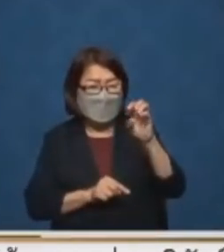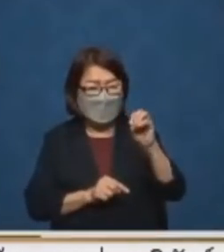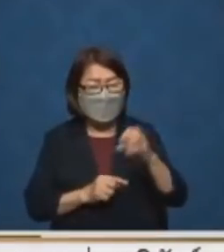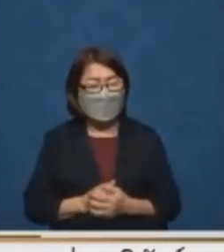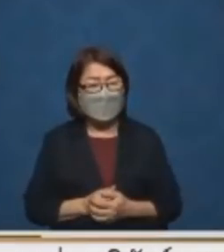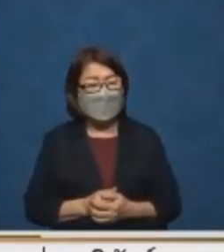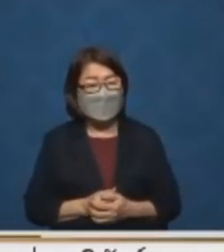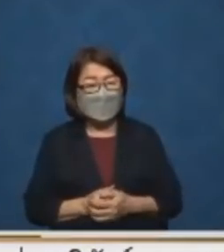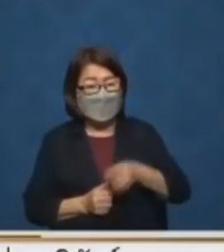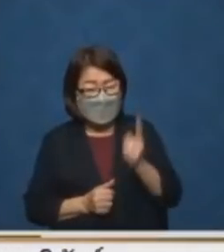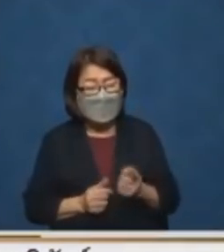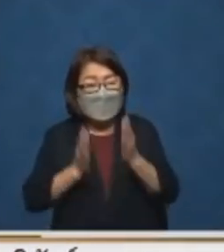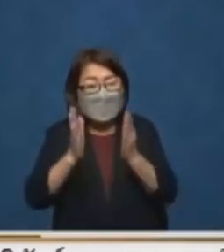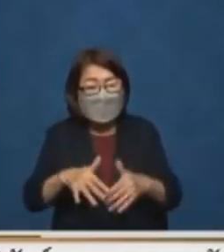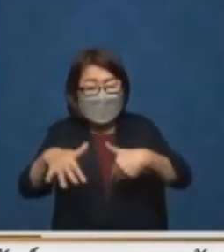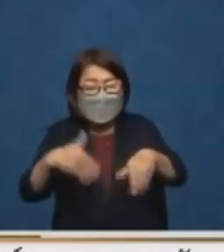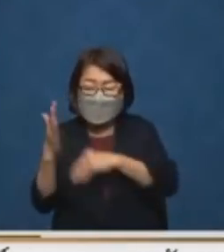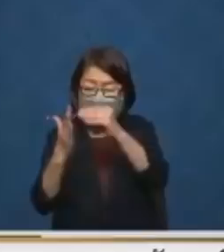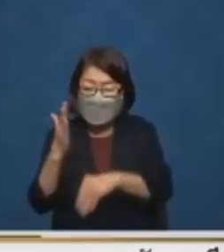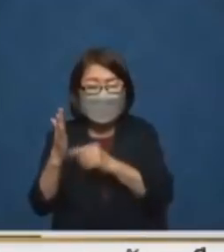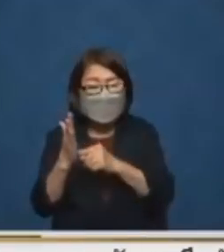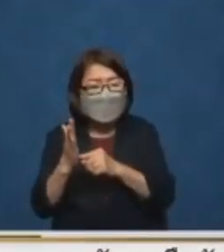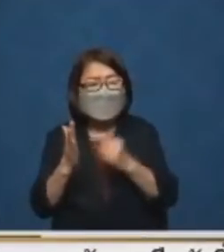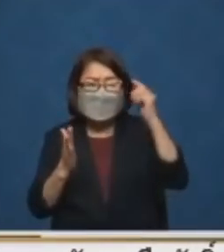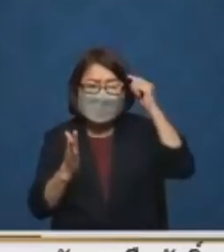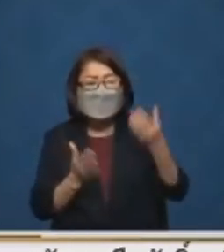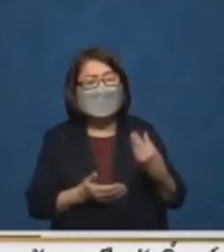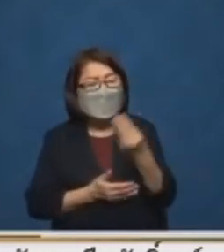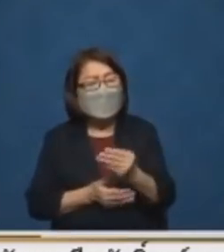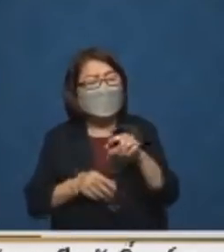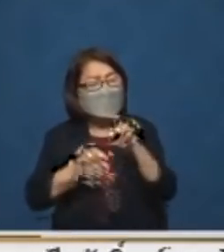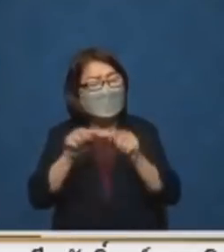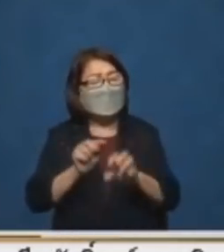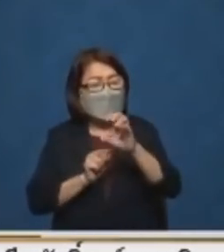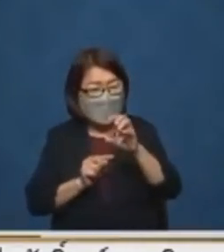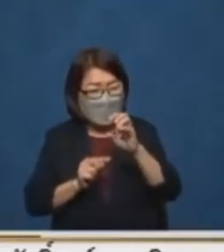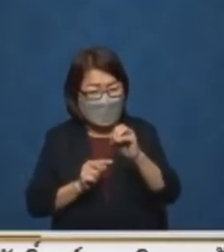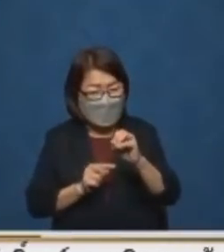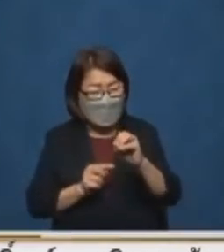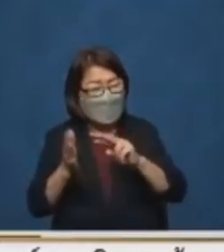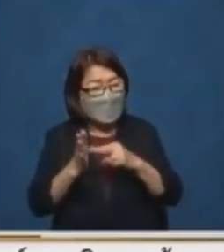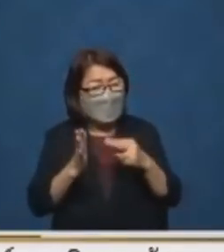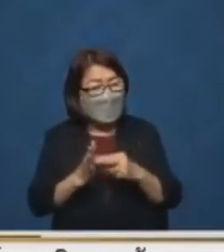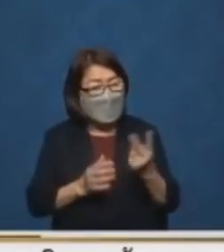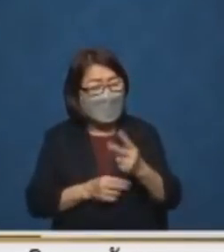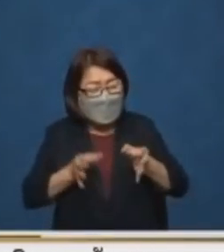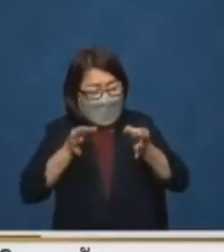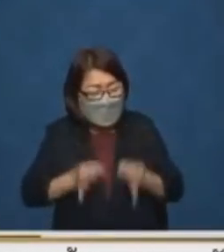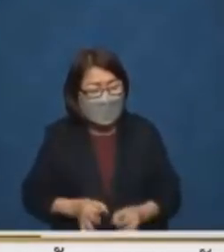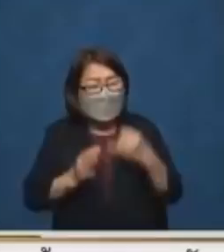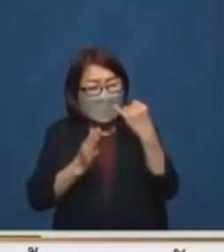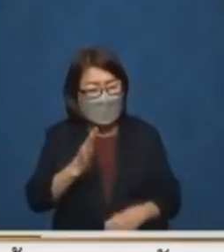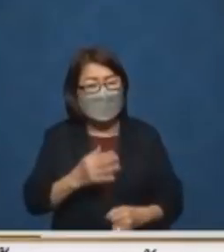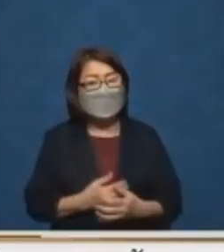ของจำนวนประชากรทั้ประเทศในตอนต้นในครั้งนั้นถอไดว่าเป็นการตัดสินใจที่ผิดพาดเป็อย่างย